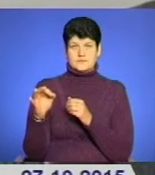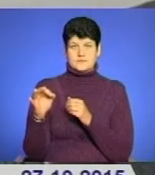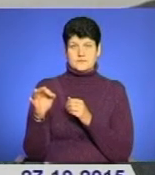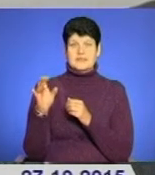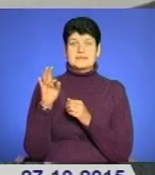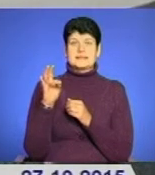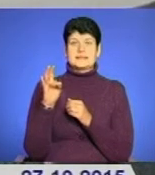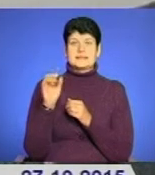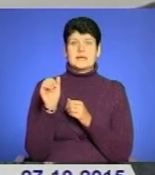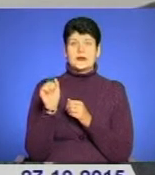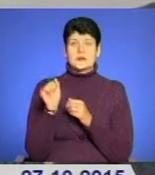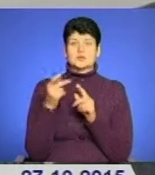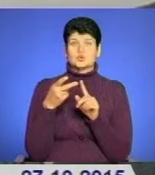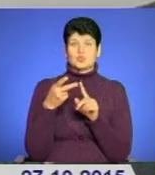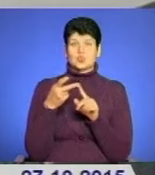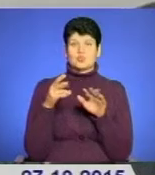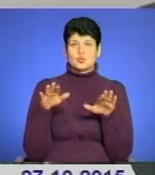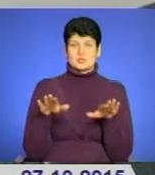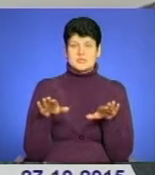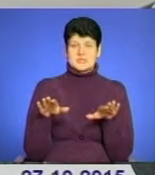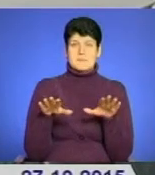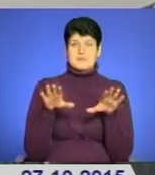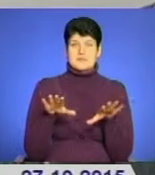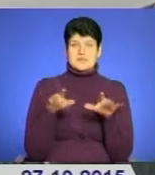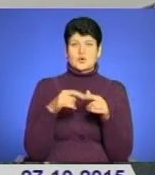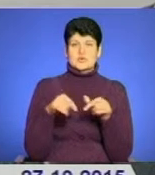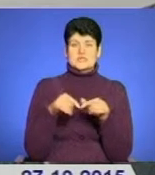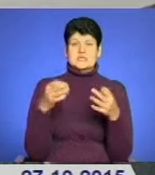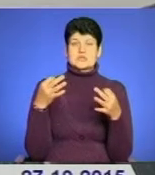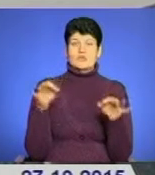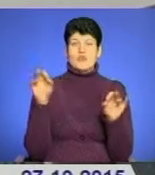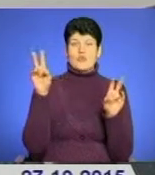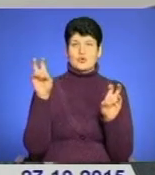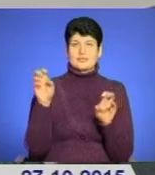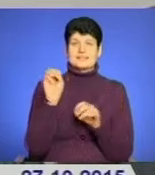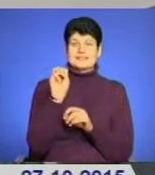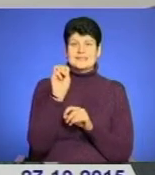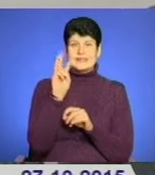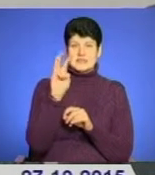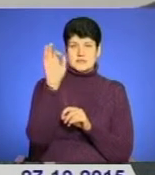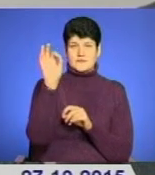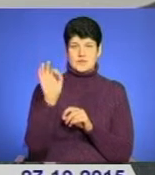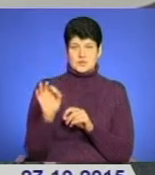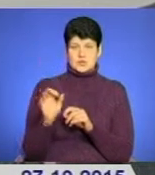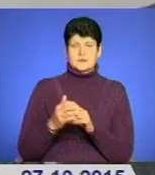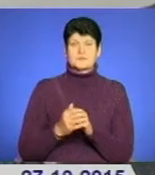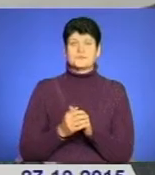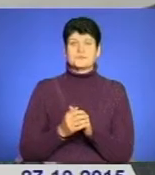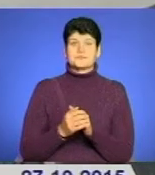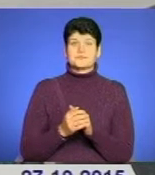На другому місці місцева організація партії «Свобода» – це близько 13%.